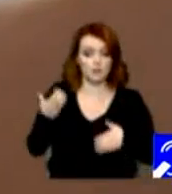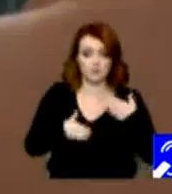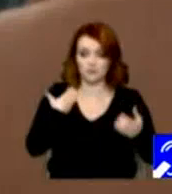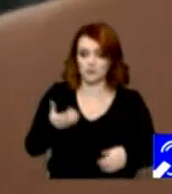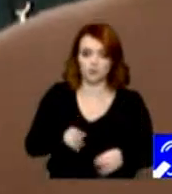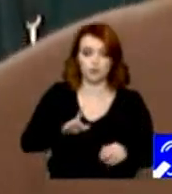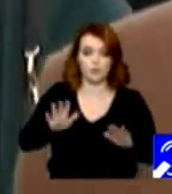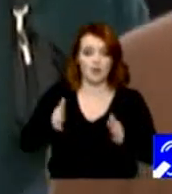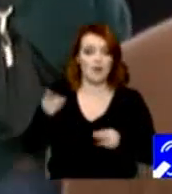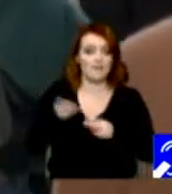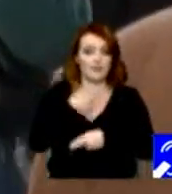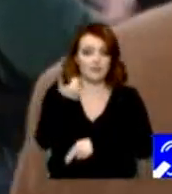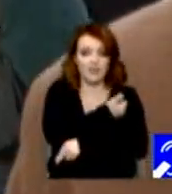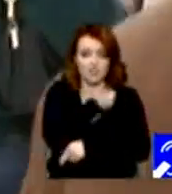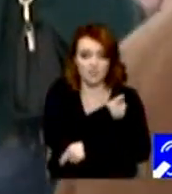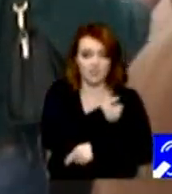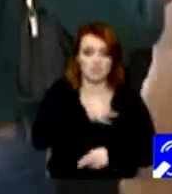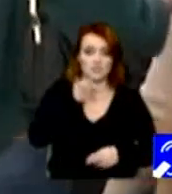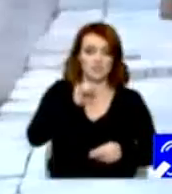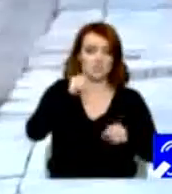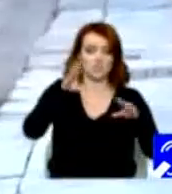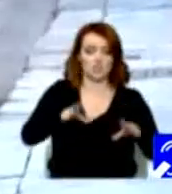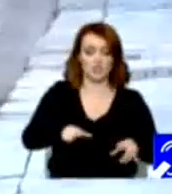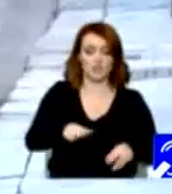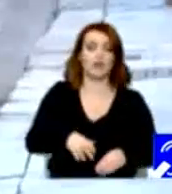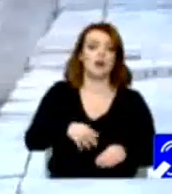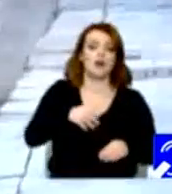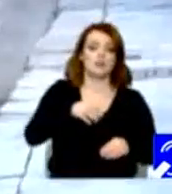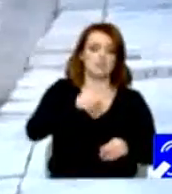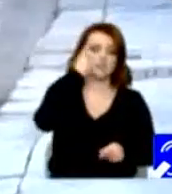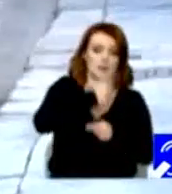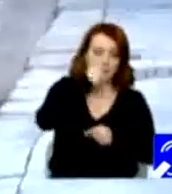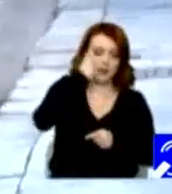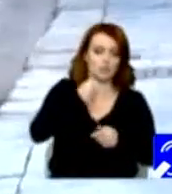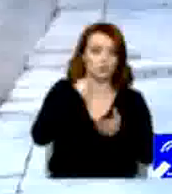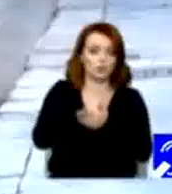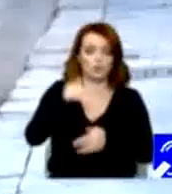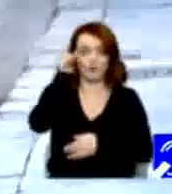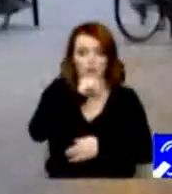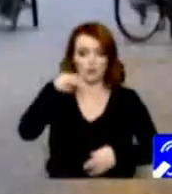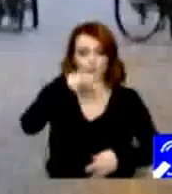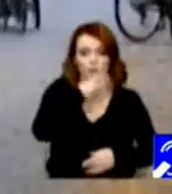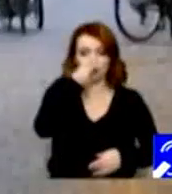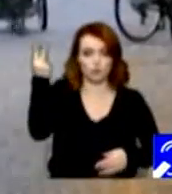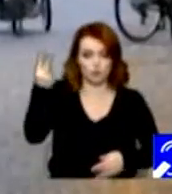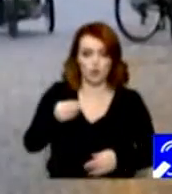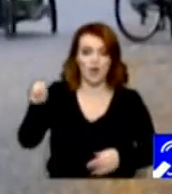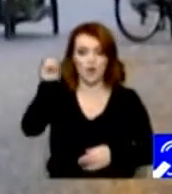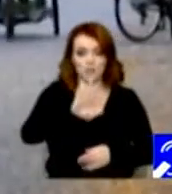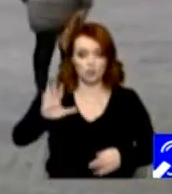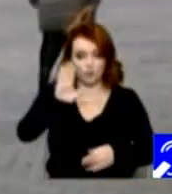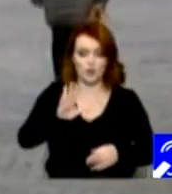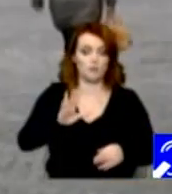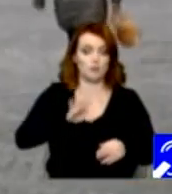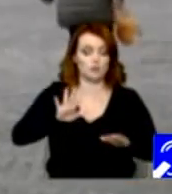pesimiste fără vaccinare și măsuri de restricție până în februarie 2022 Am putea avea în Europa Inca o jumătate de